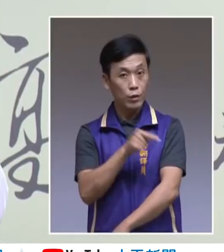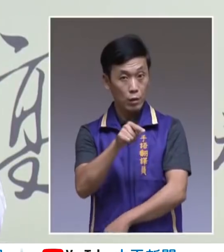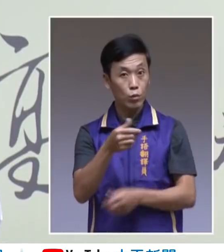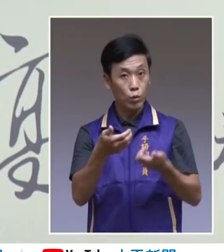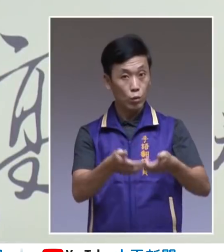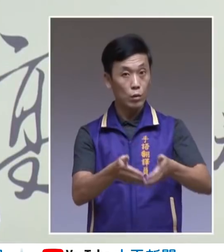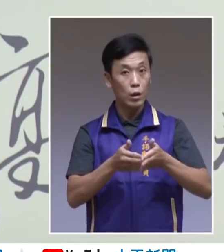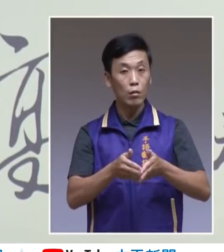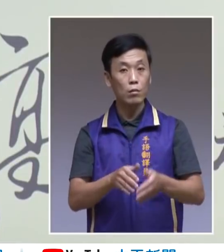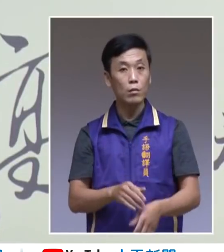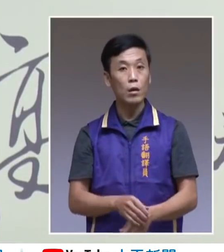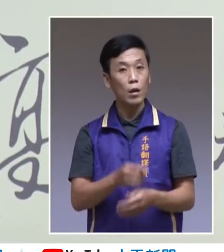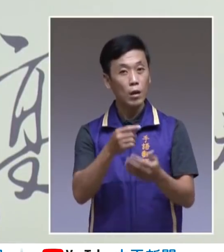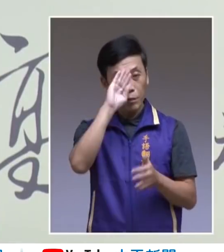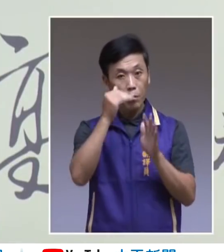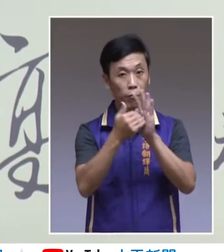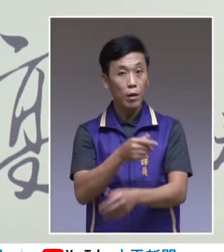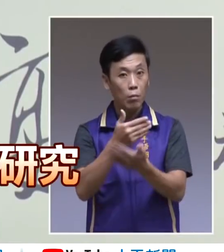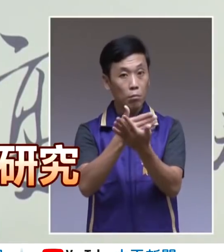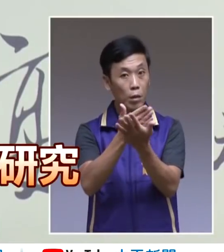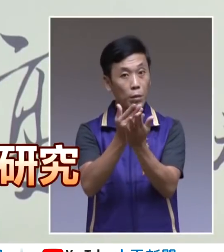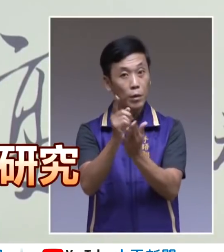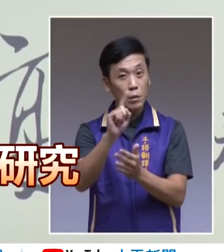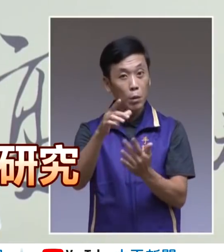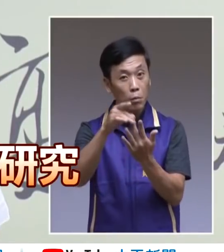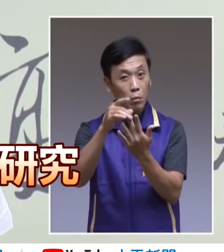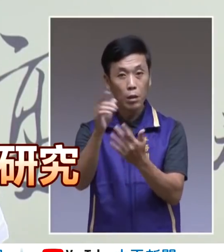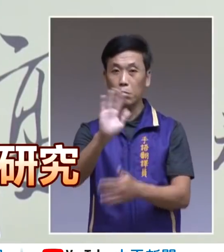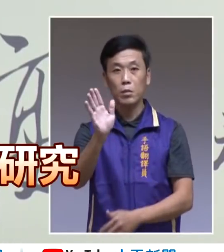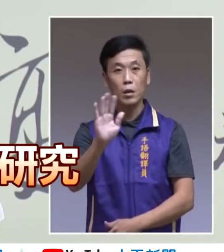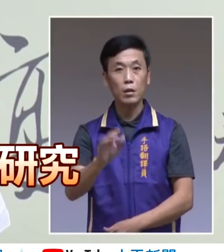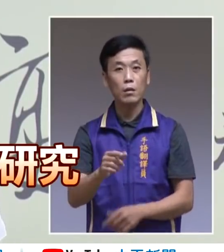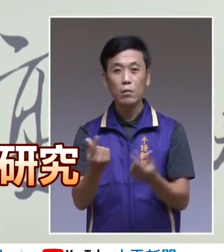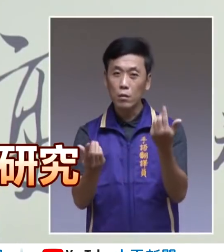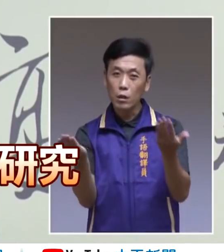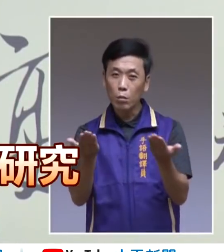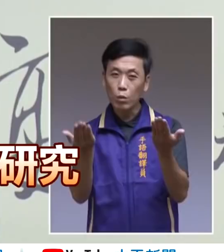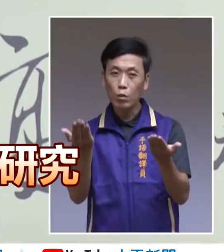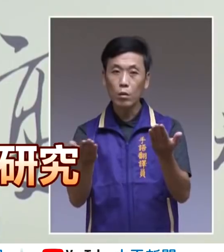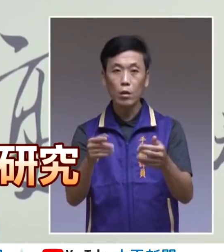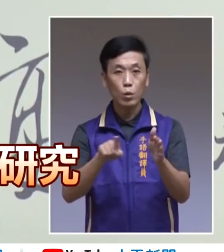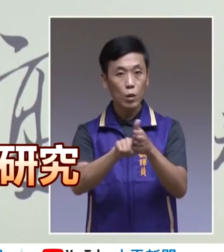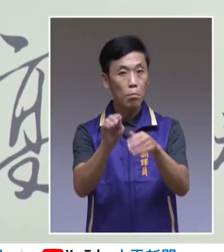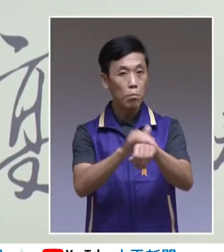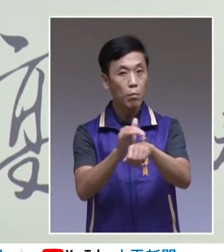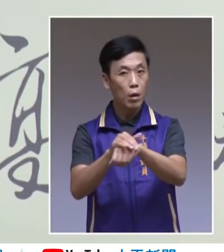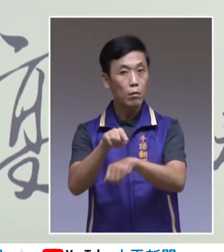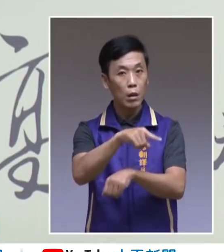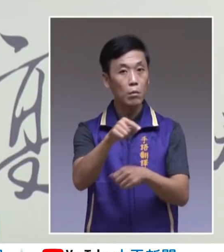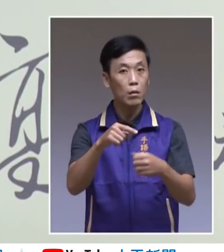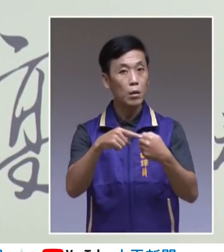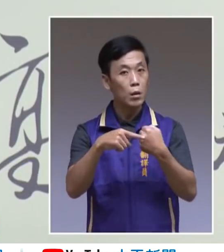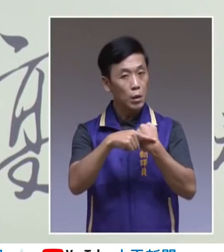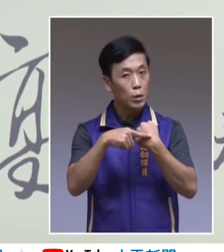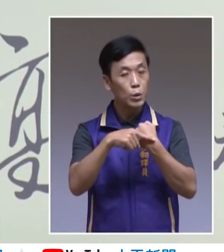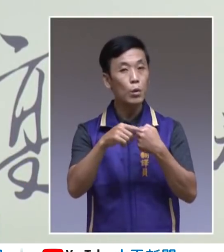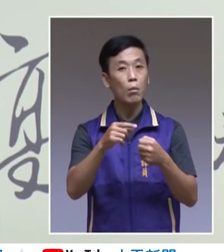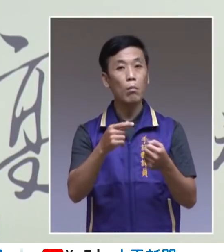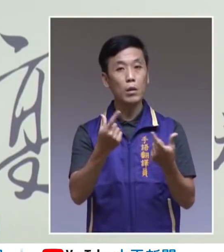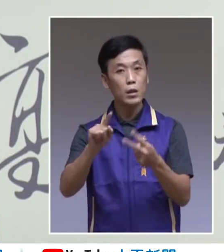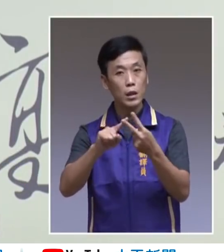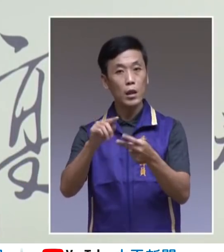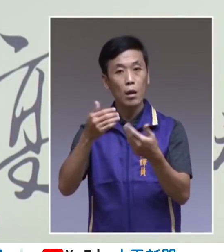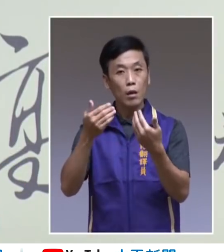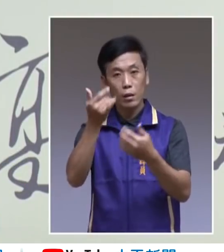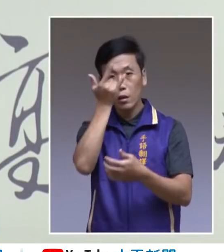啊，不要挑疫苗，都弄差不多啊、哦。这个这很多专家的一个研究啊、哦，打 A G 也好，打莫德纳也